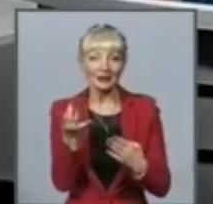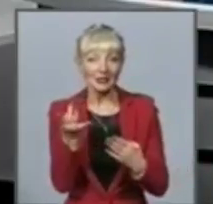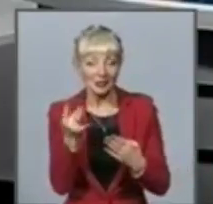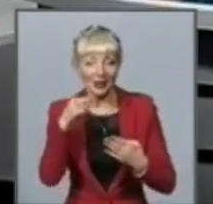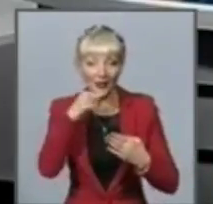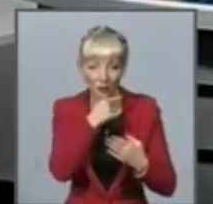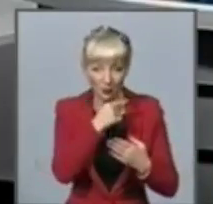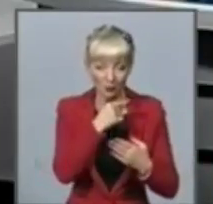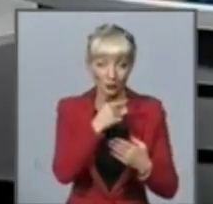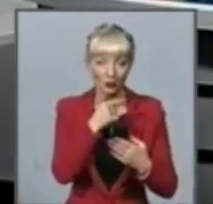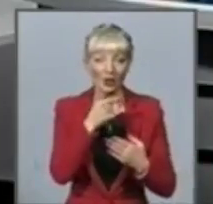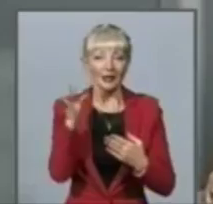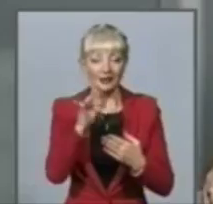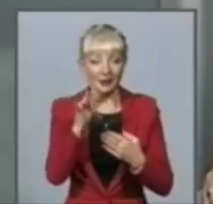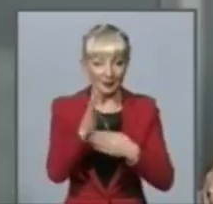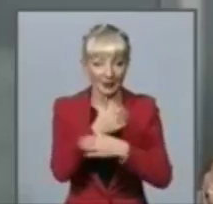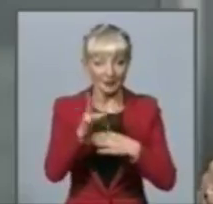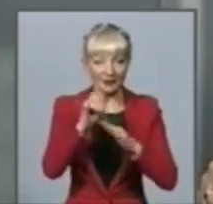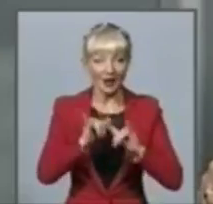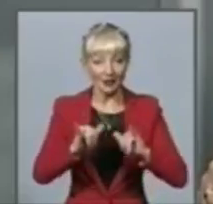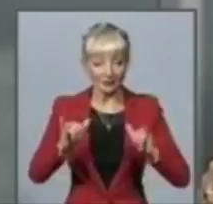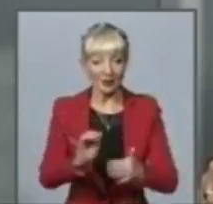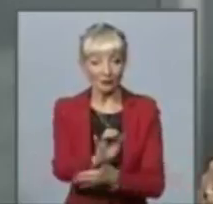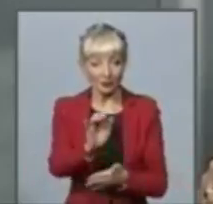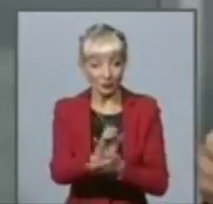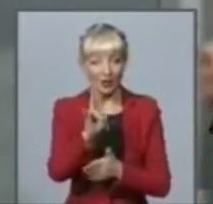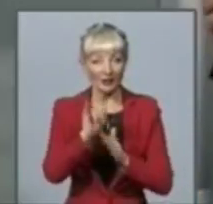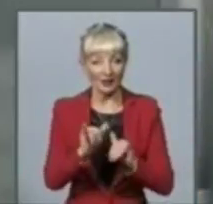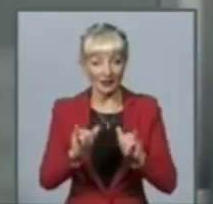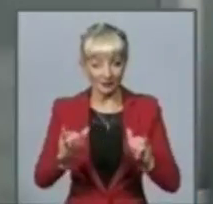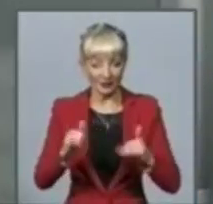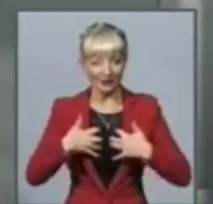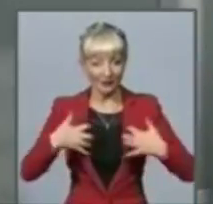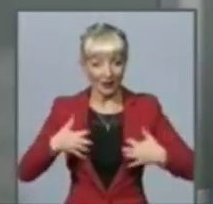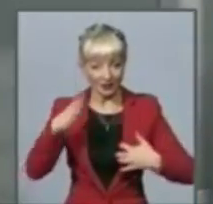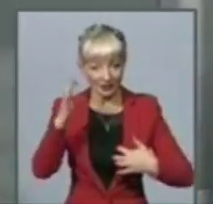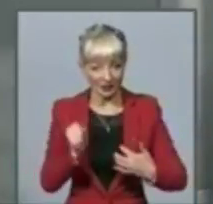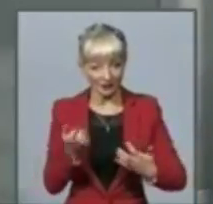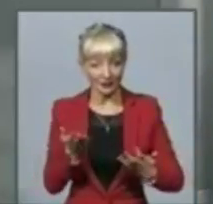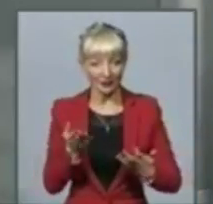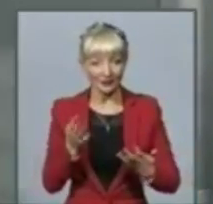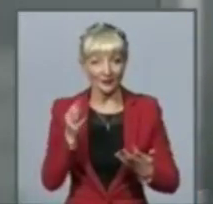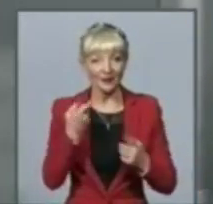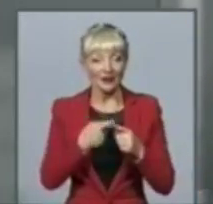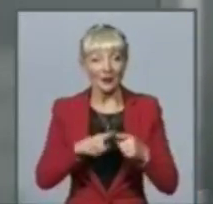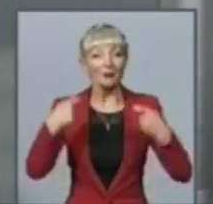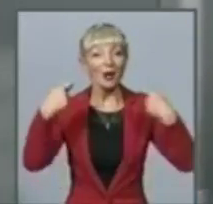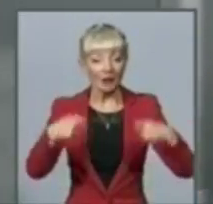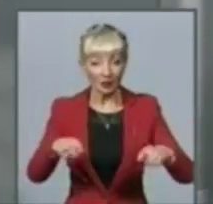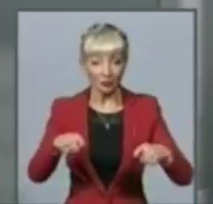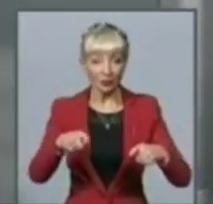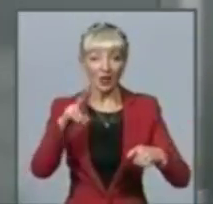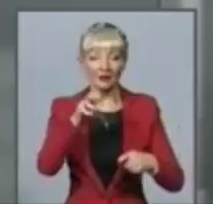економіки і перерозподіляти на розвиток виробництва, на розвиток тваринництва. От гарний приклад – аграрно-сировинний збір. Продають